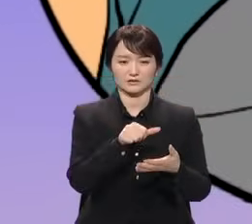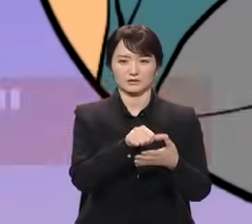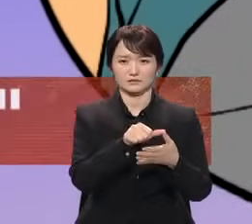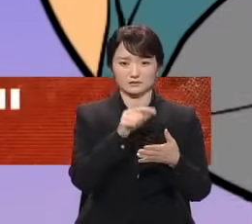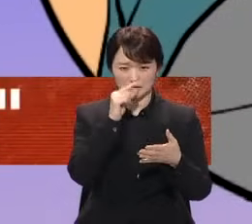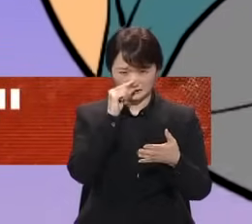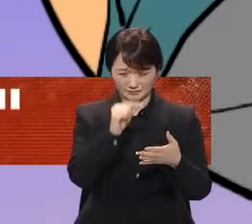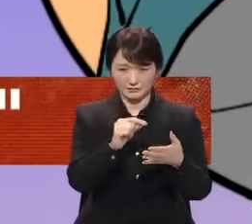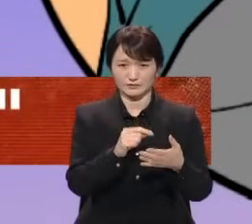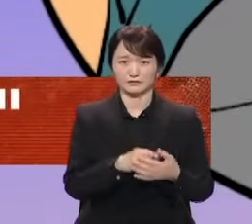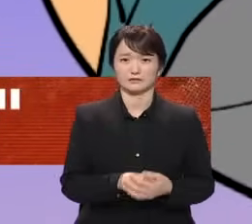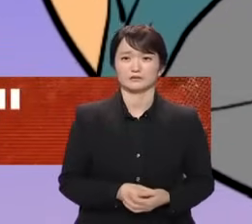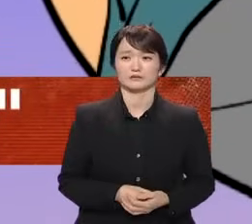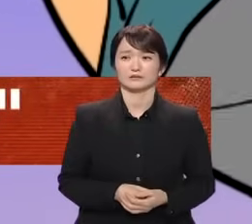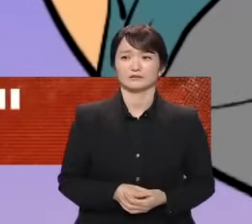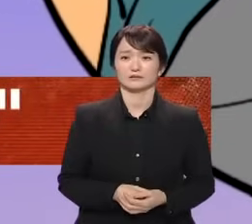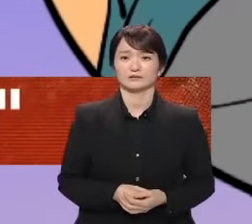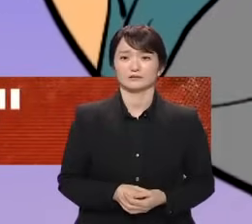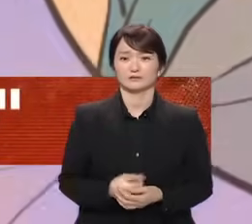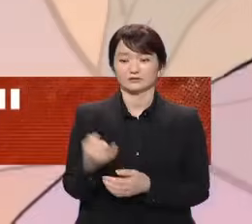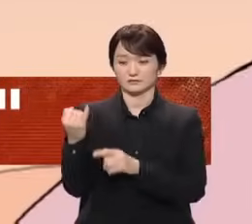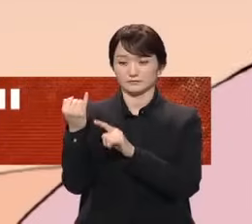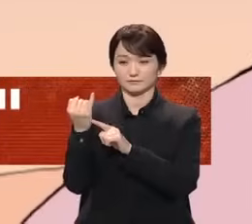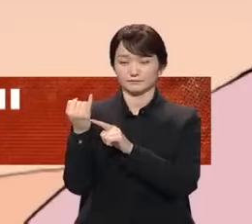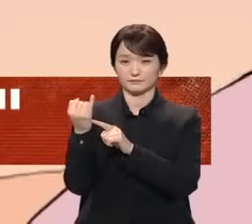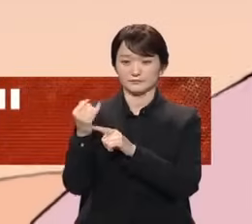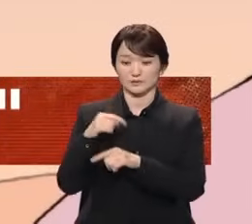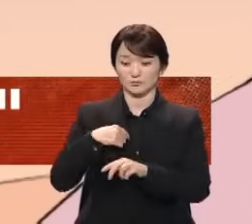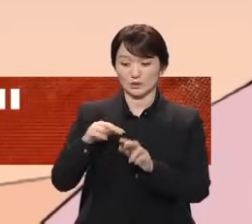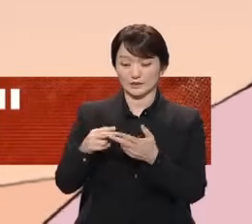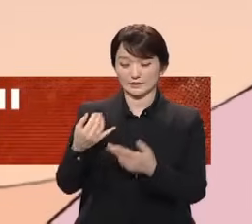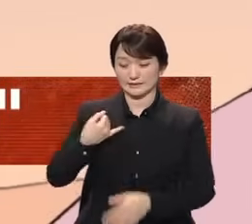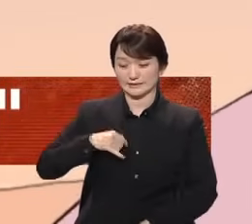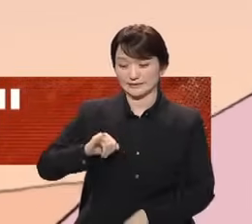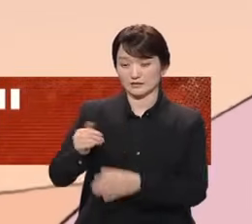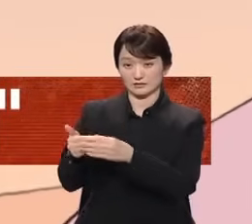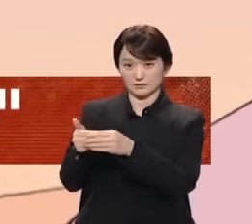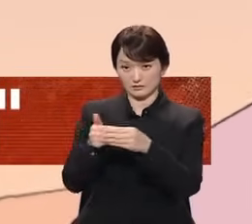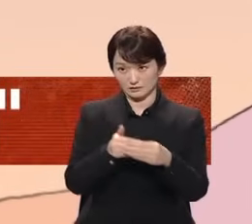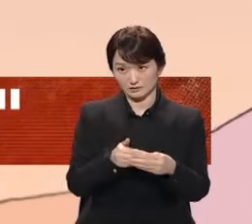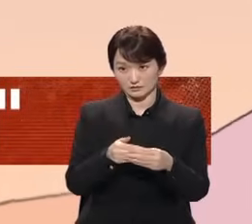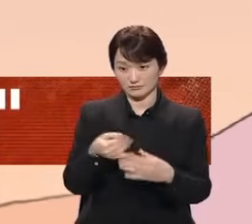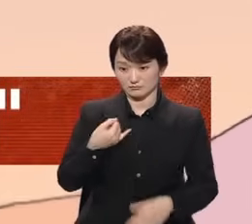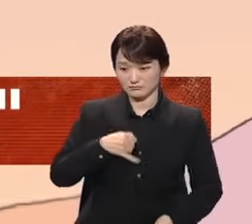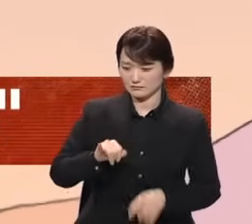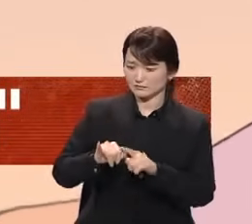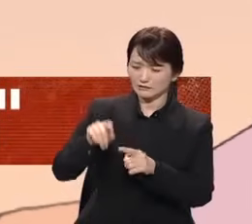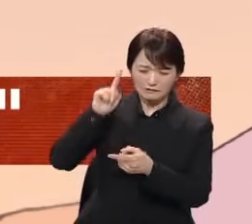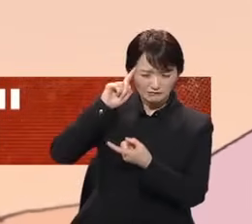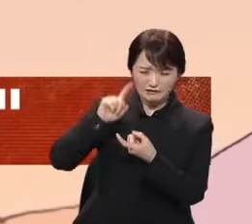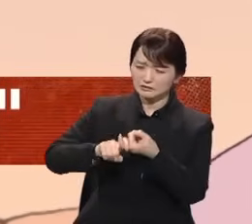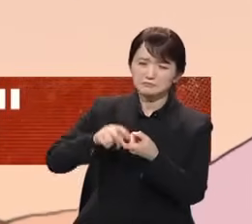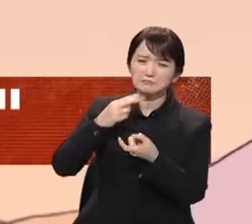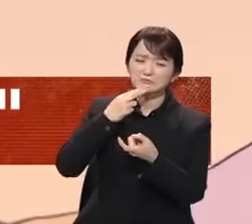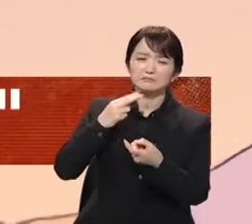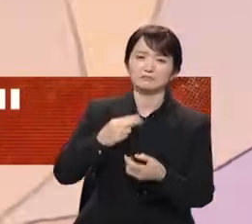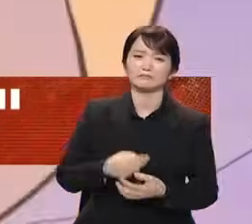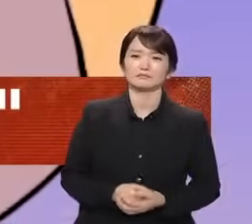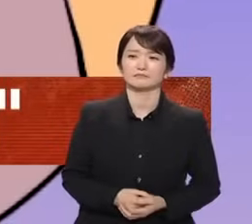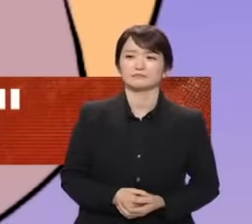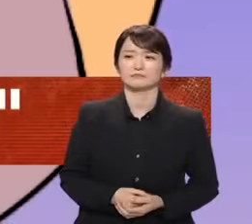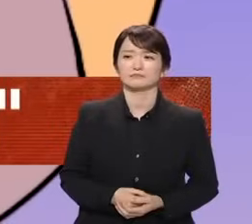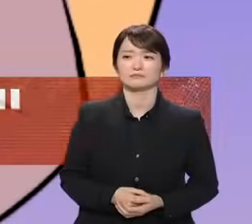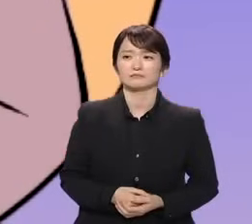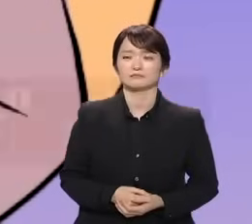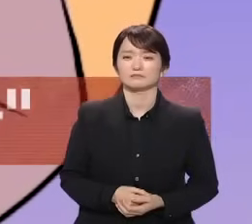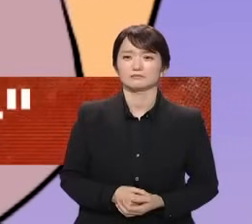문제는 이 사연자분이 처음에 이제 본인의 딸 같이 왔잖아요. 그 딸에게도 무관심했고 더 심각한 건